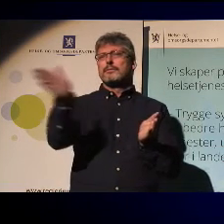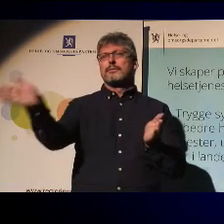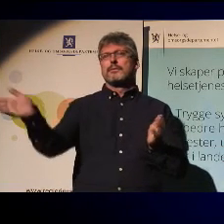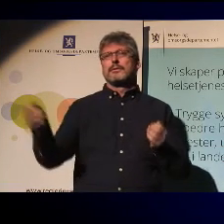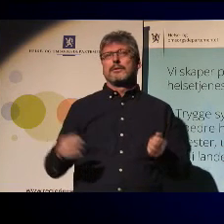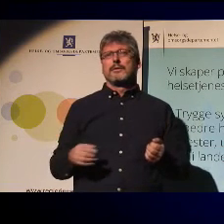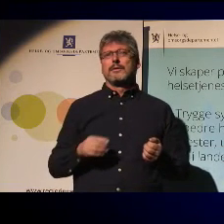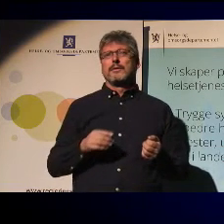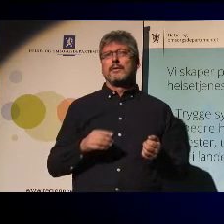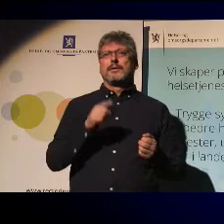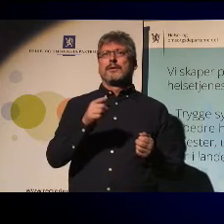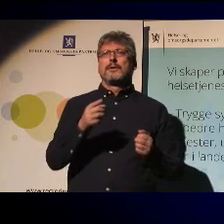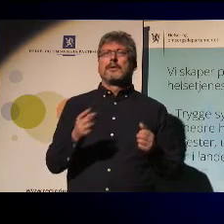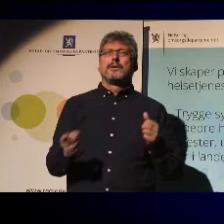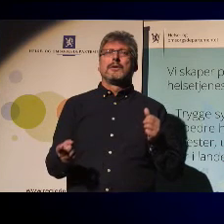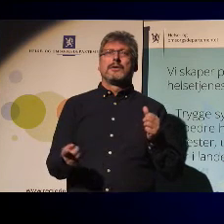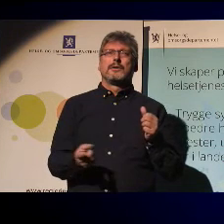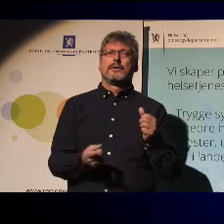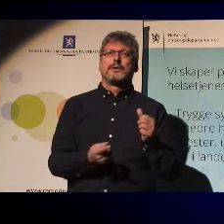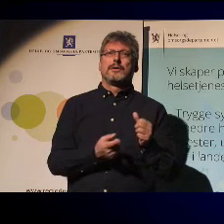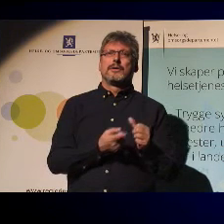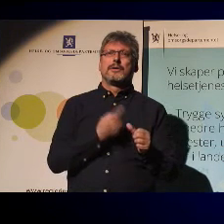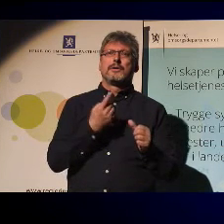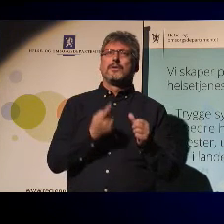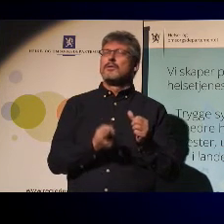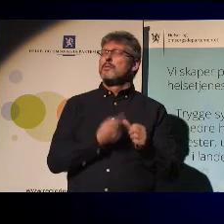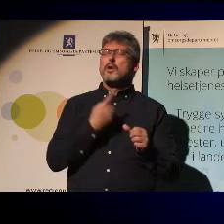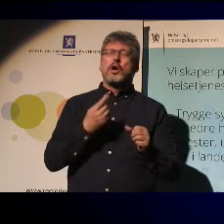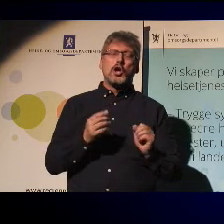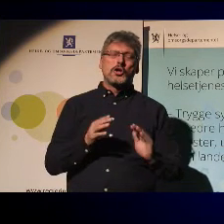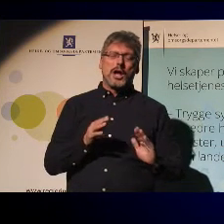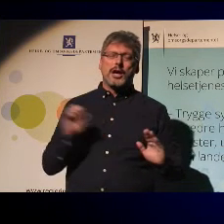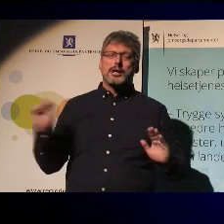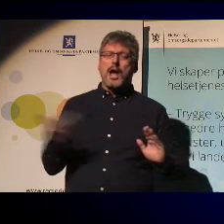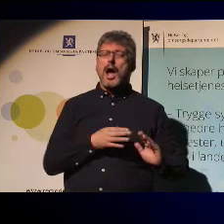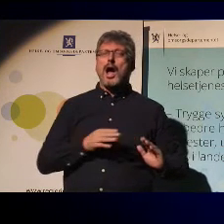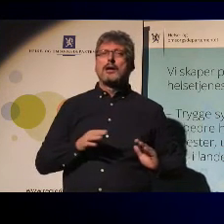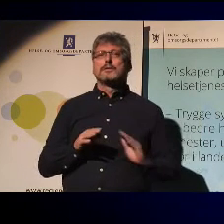Du börjar röka brast, Tommy.